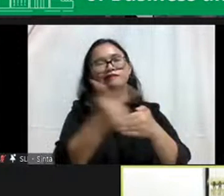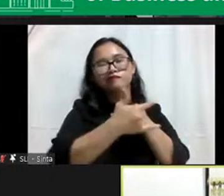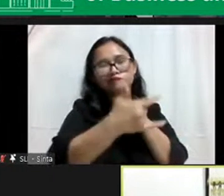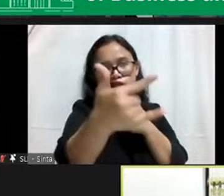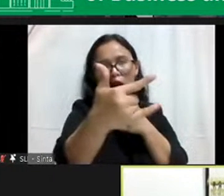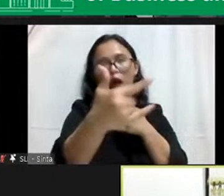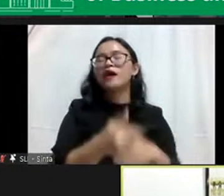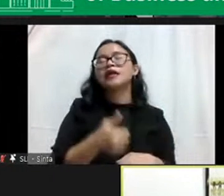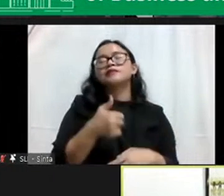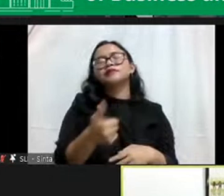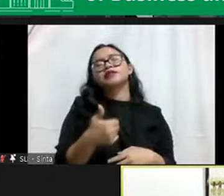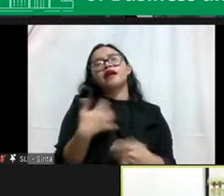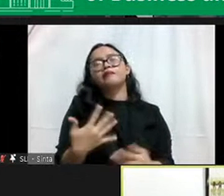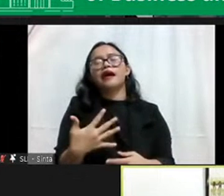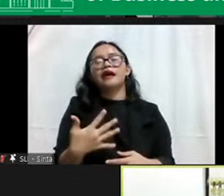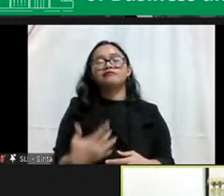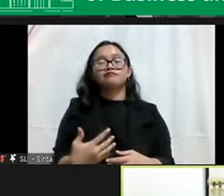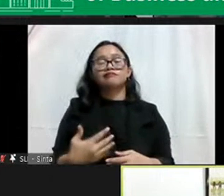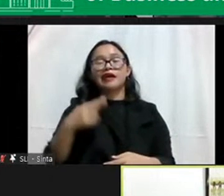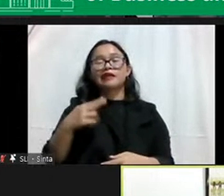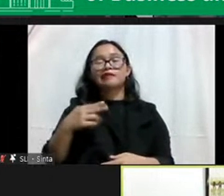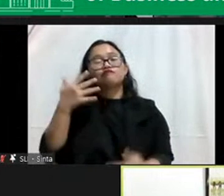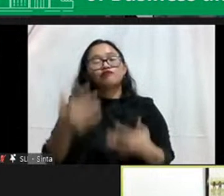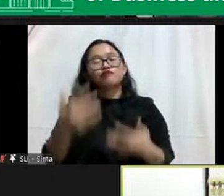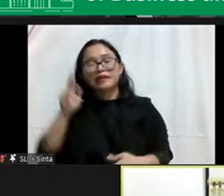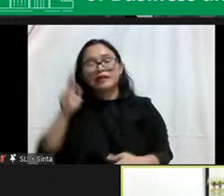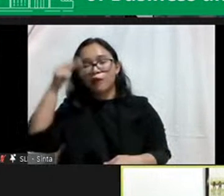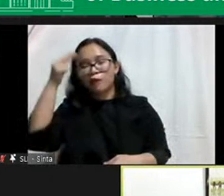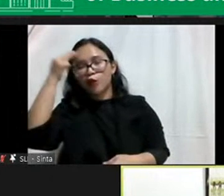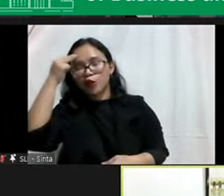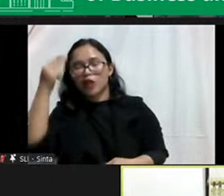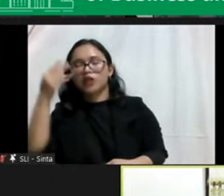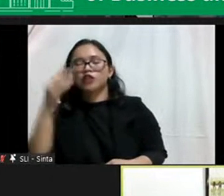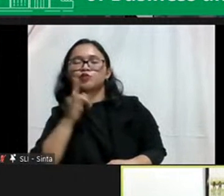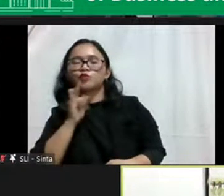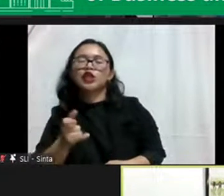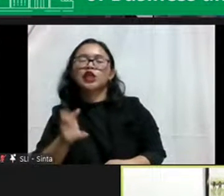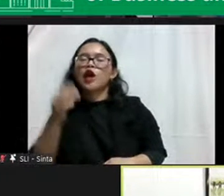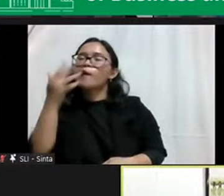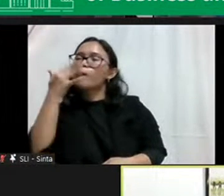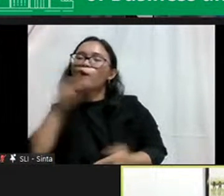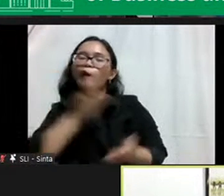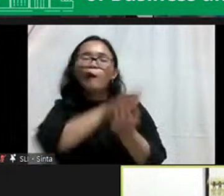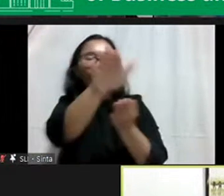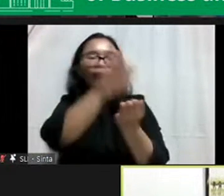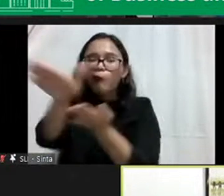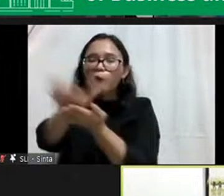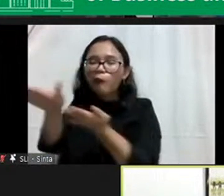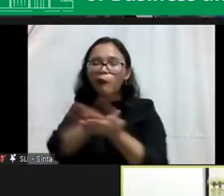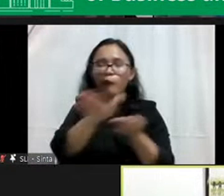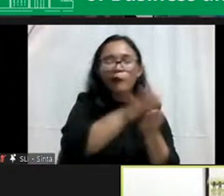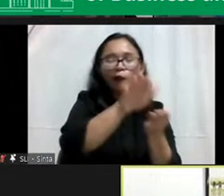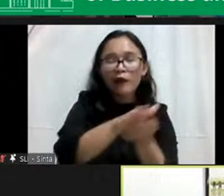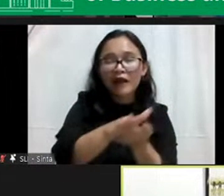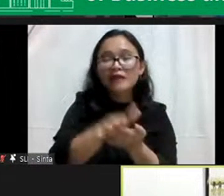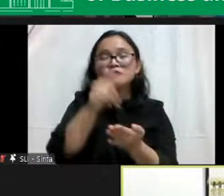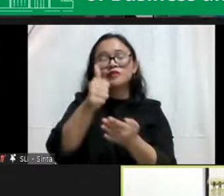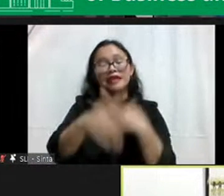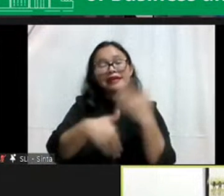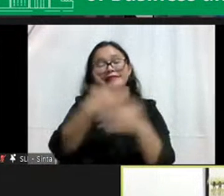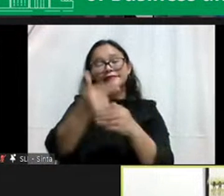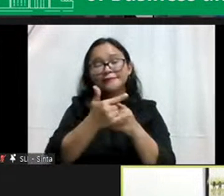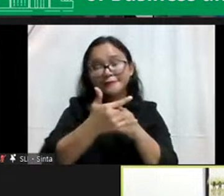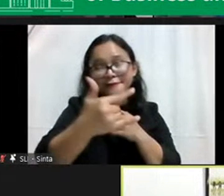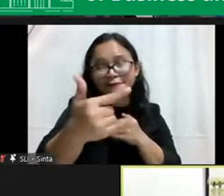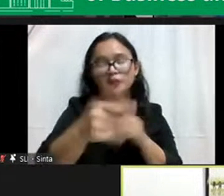selain upaya-upaya proaktif negara untuk kemudian mentransformasi sektor perbasan ini menjadi lebih sustainable di mana isu